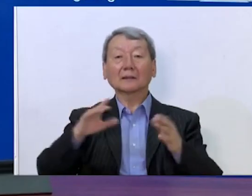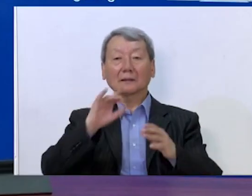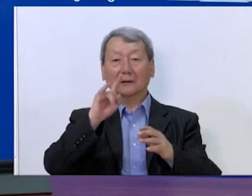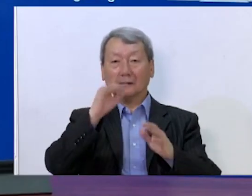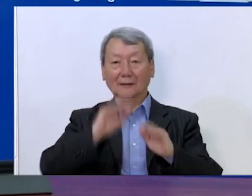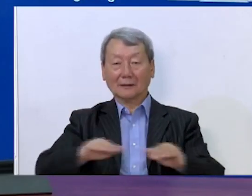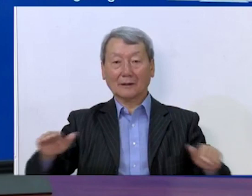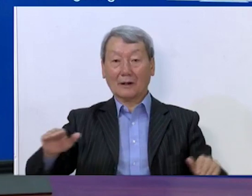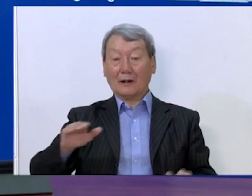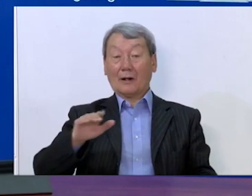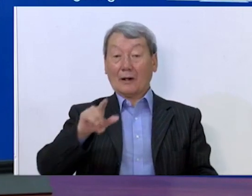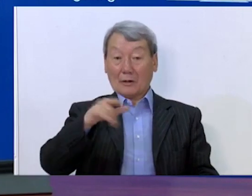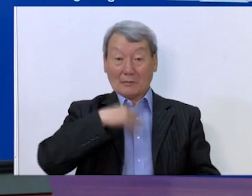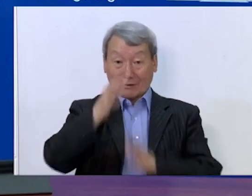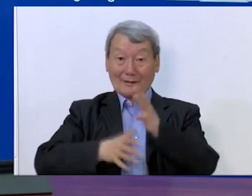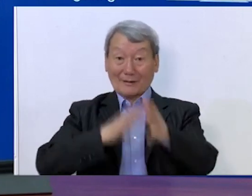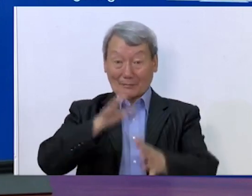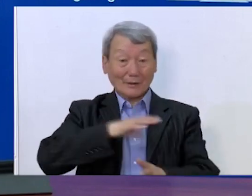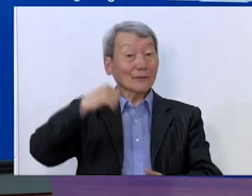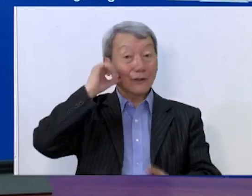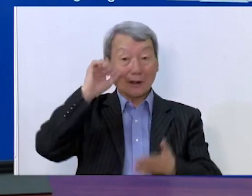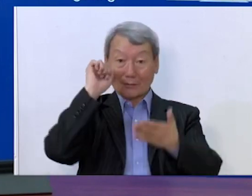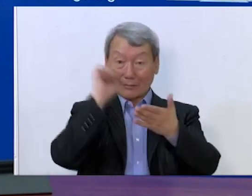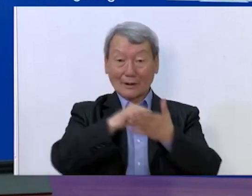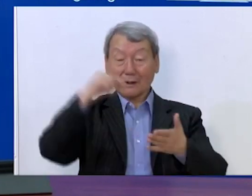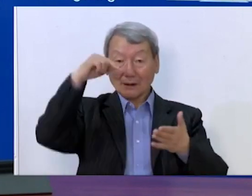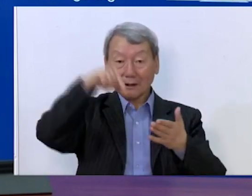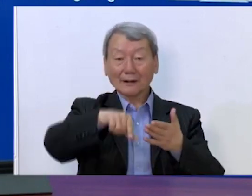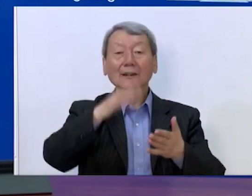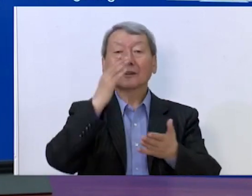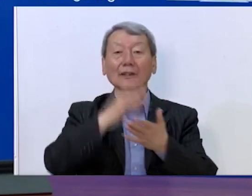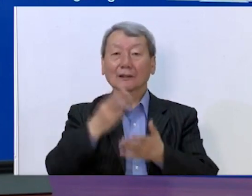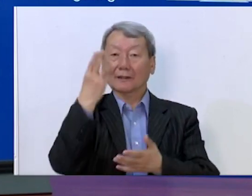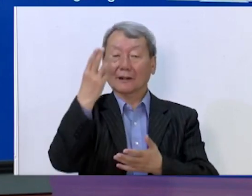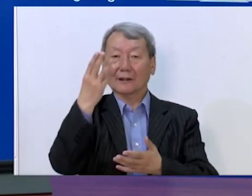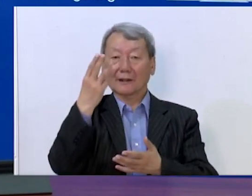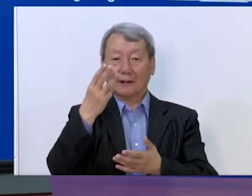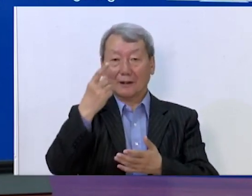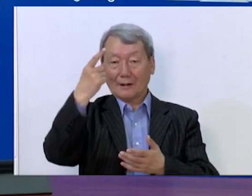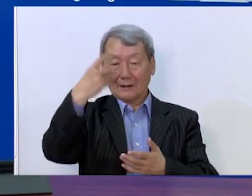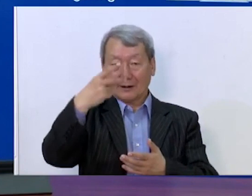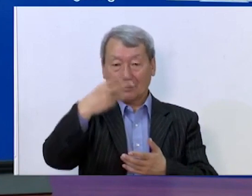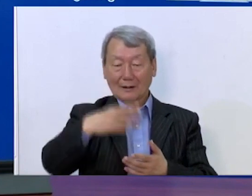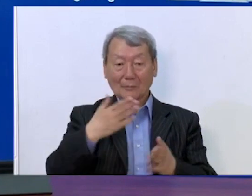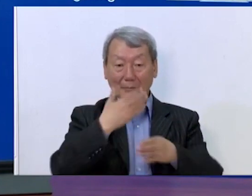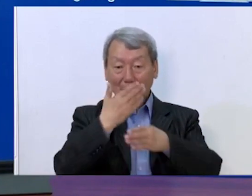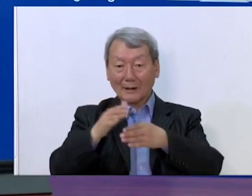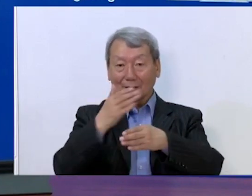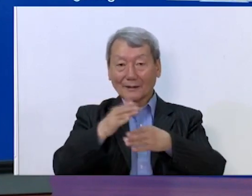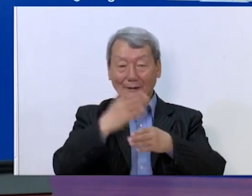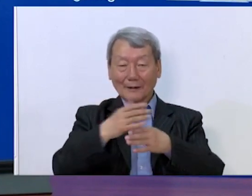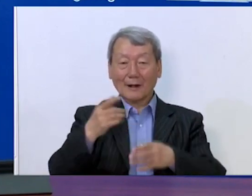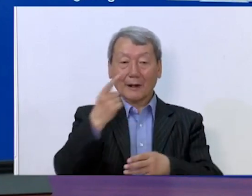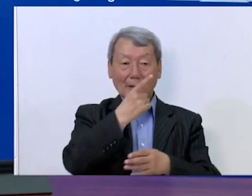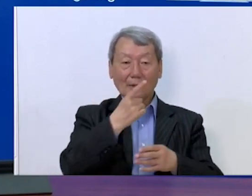Вот те перечни, которые вчера опубликовали, они содержат три этапа, три перечня. Это, как я уже сказал, с